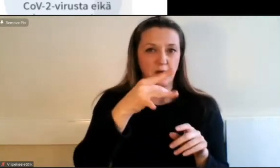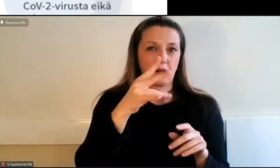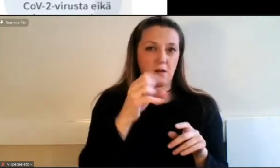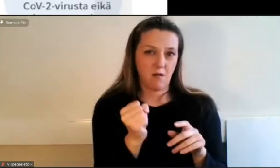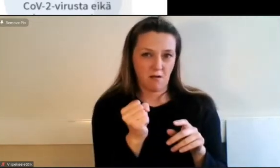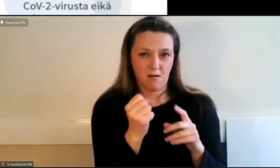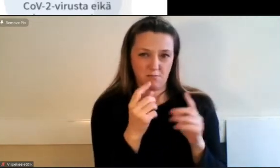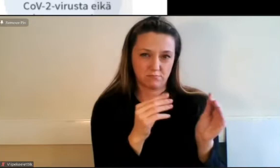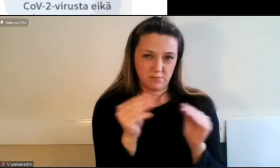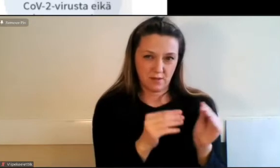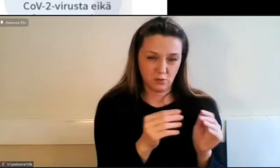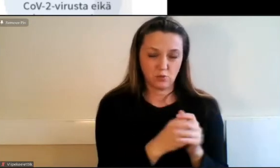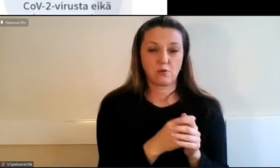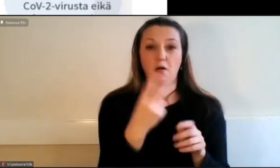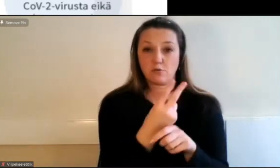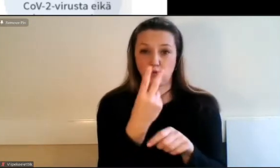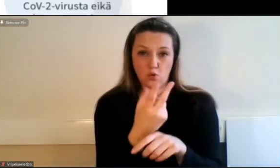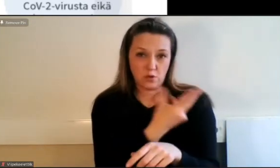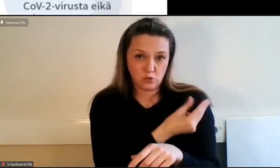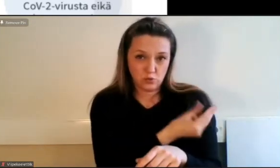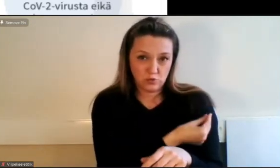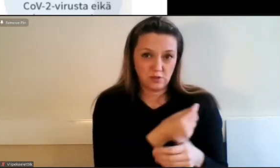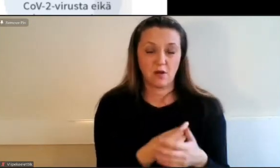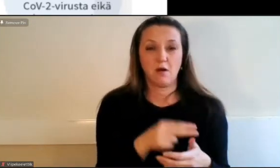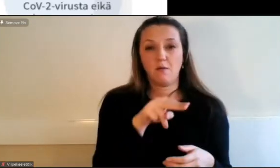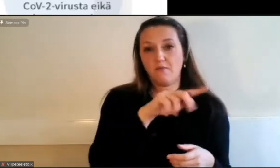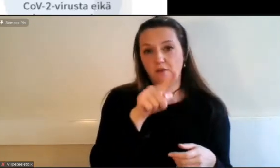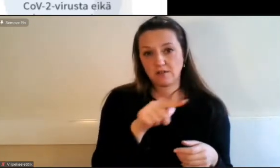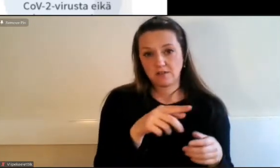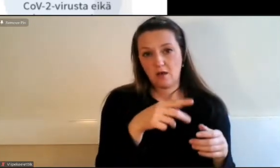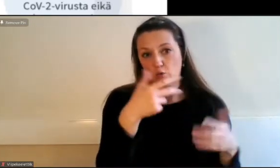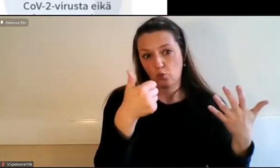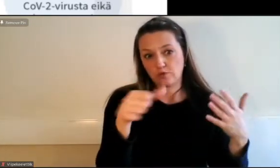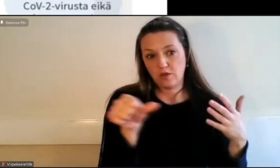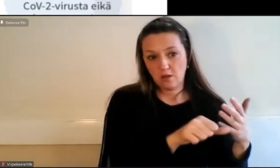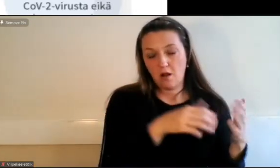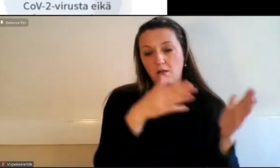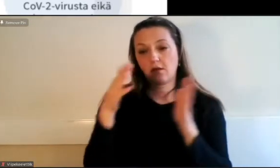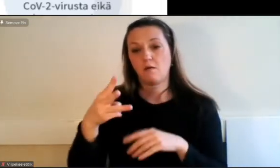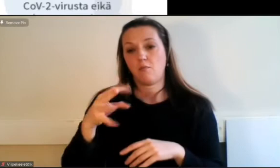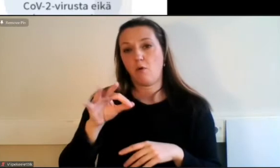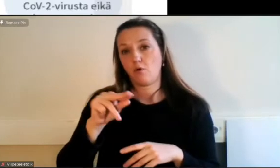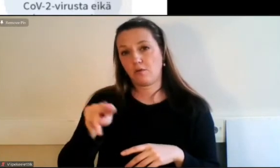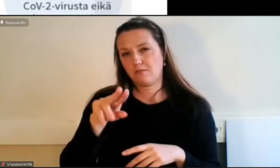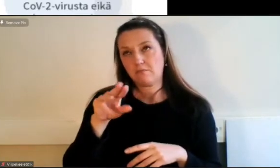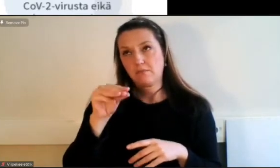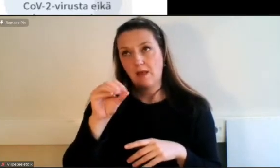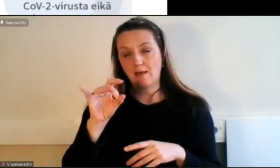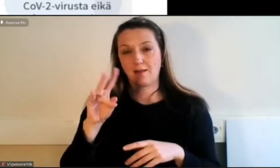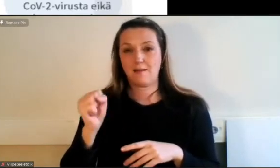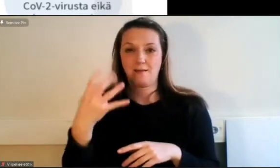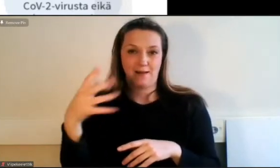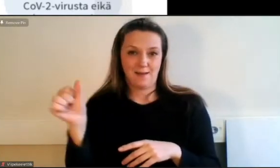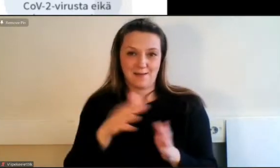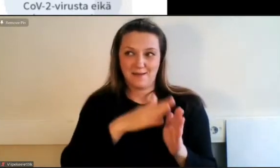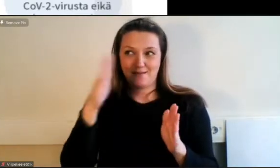kristalliseerudes, need suhkrud seda aitavad. Ja siis on seal vett, et kõik see asi oleks ilusti